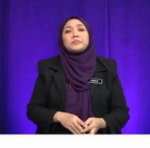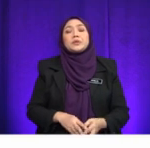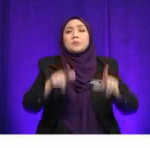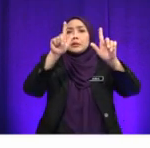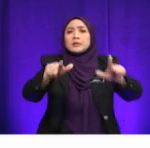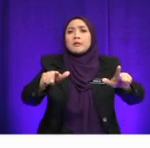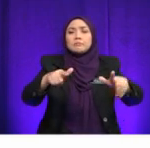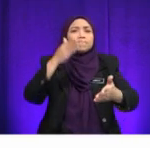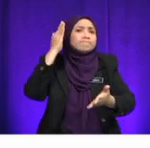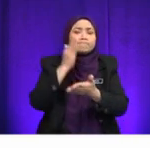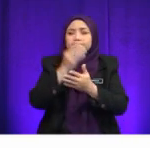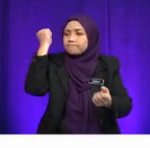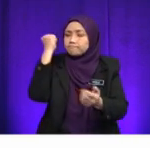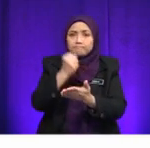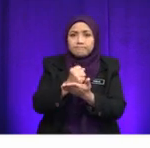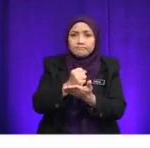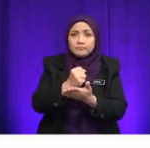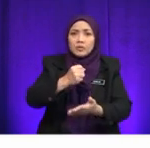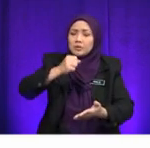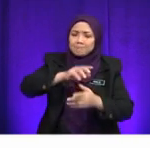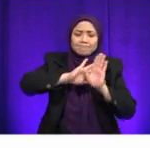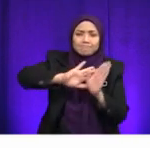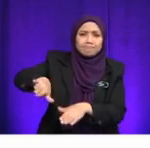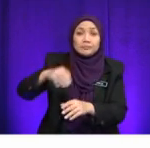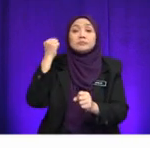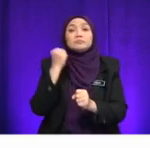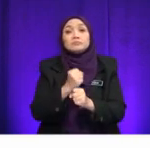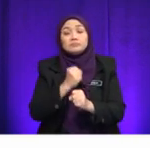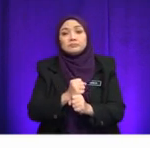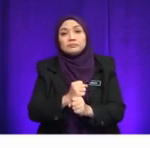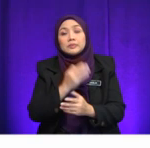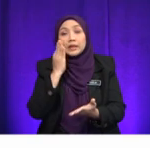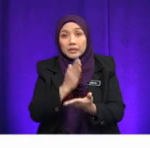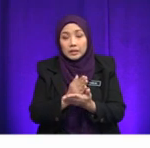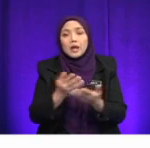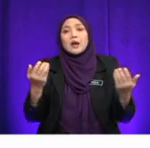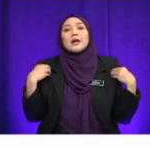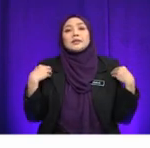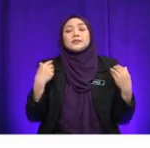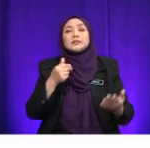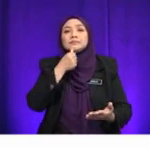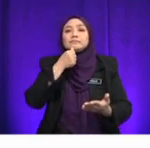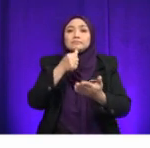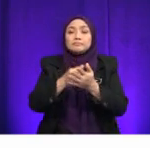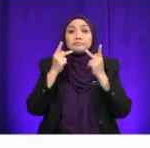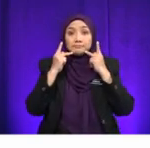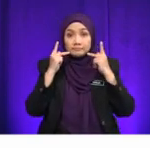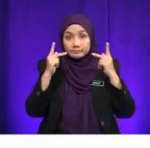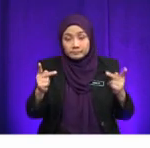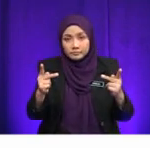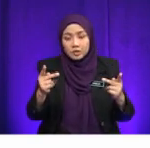beramai-ramai bantahan gulungan wanita kemudian adanya Akbar utusan selawat dan penuh bahan kumpulan